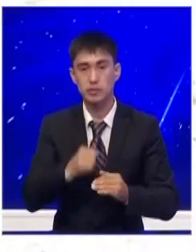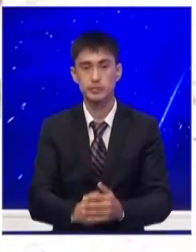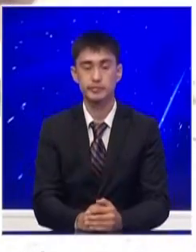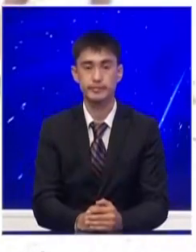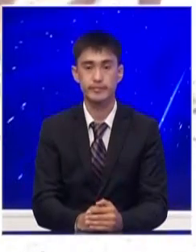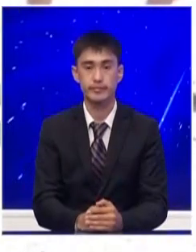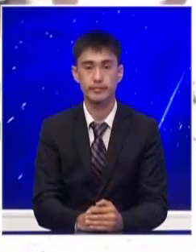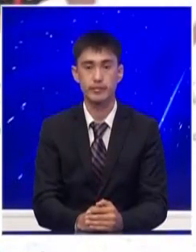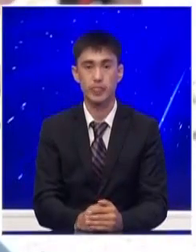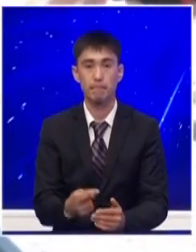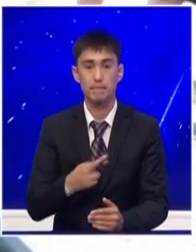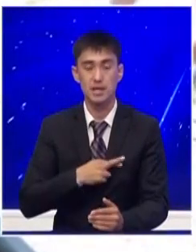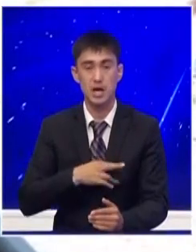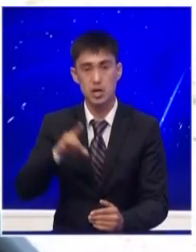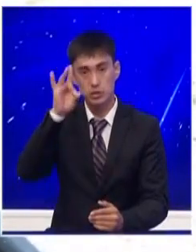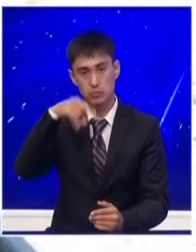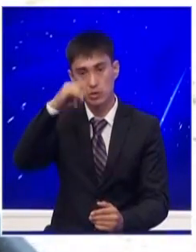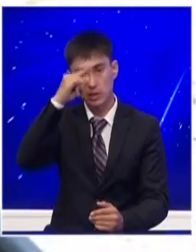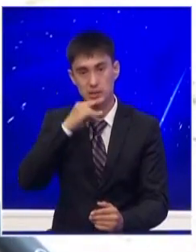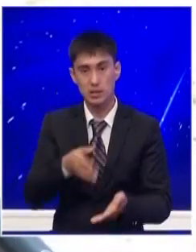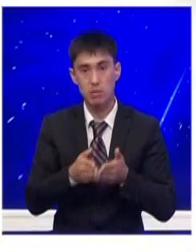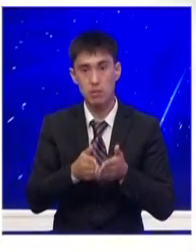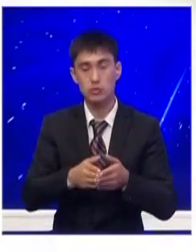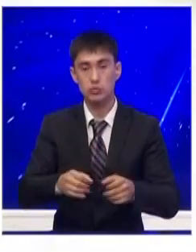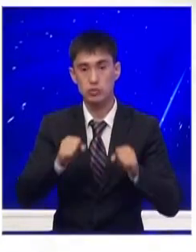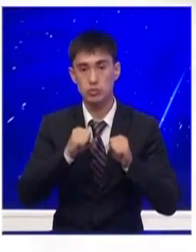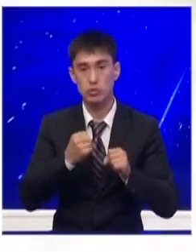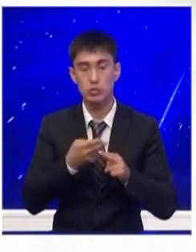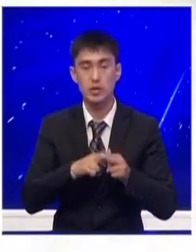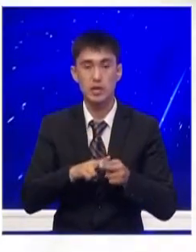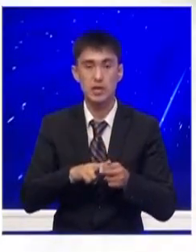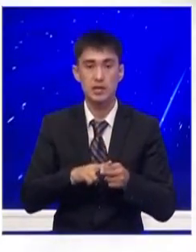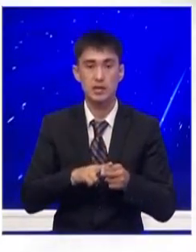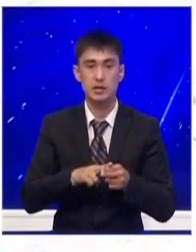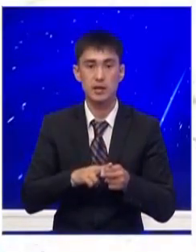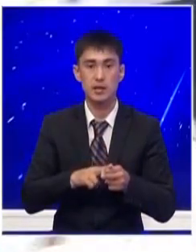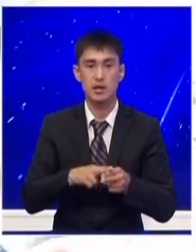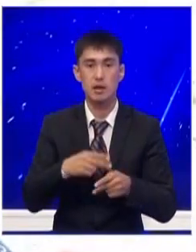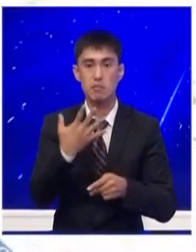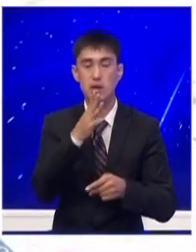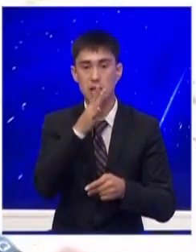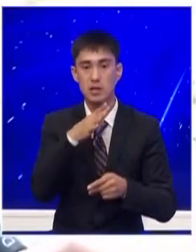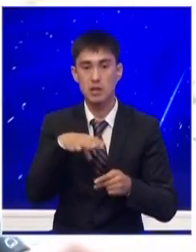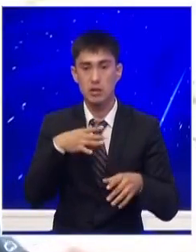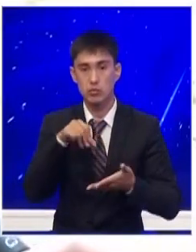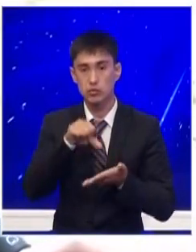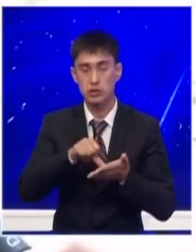Я являюсь чемпионом Казахстана по парусному спорту. Я на протяжении 5 лет хожу на парусный